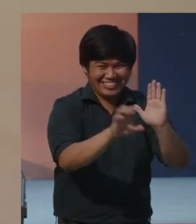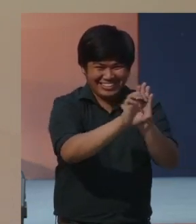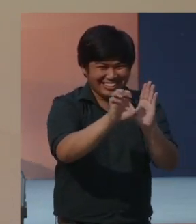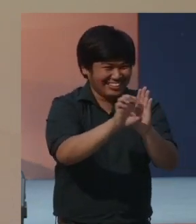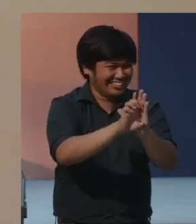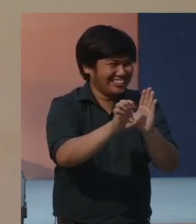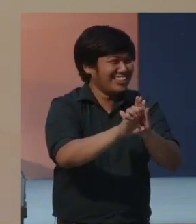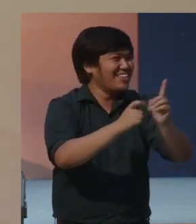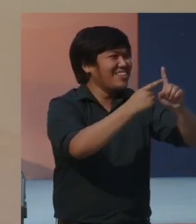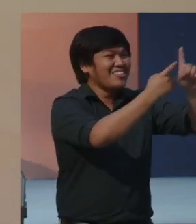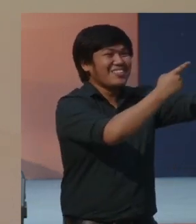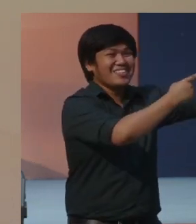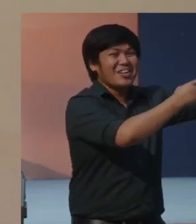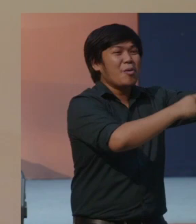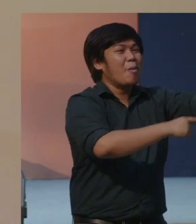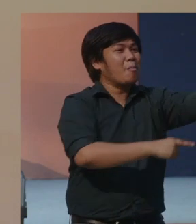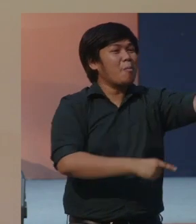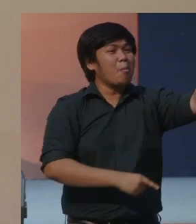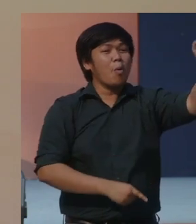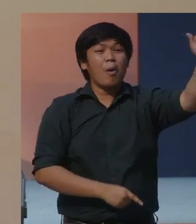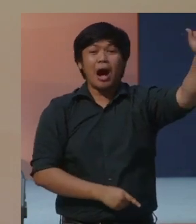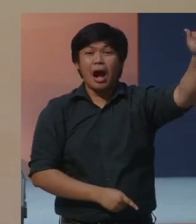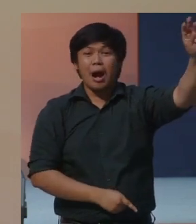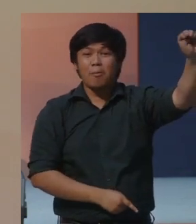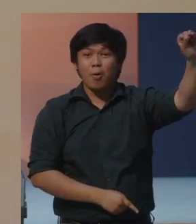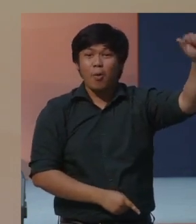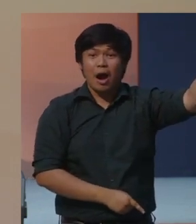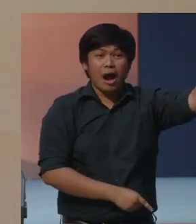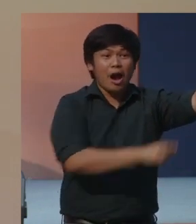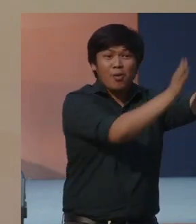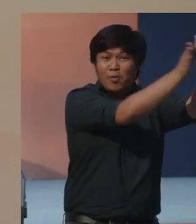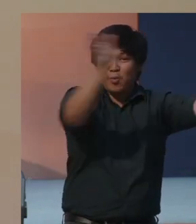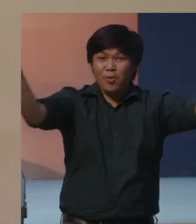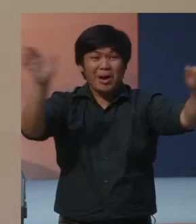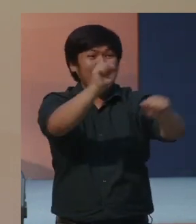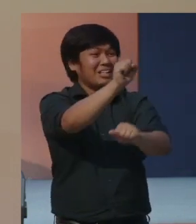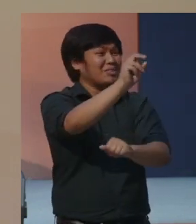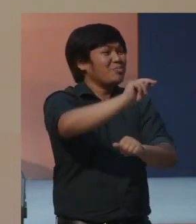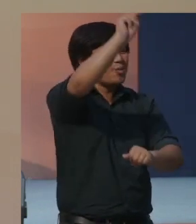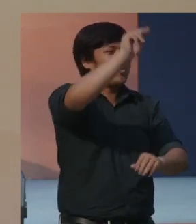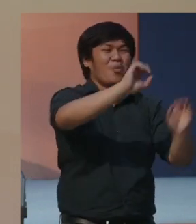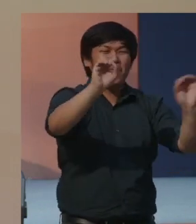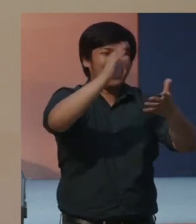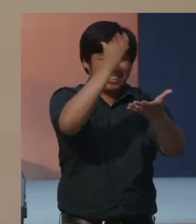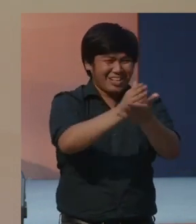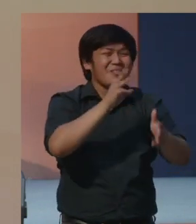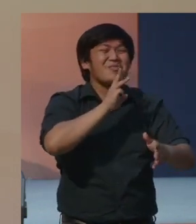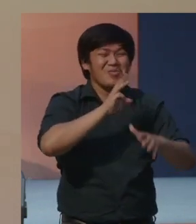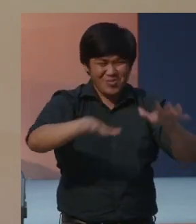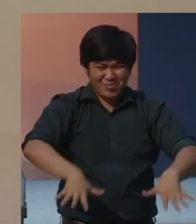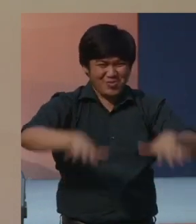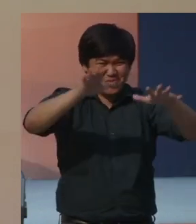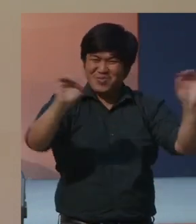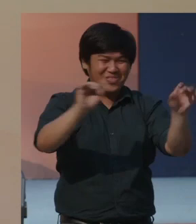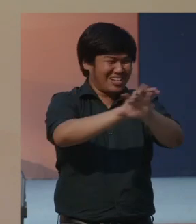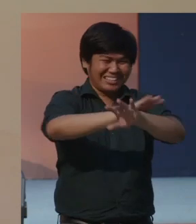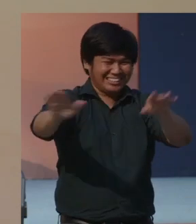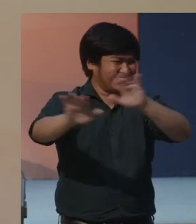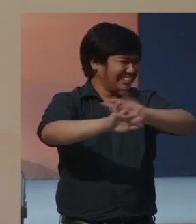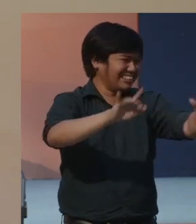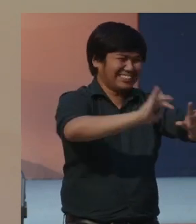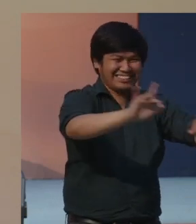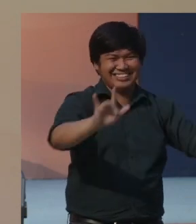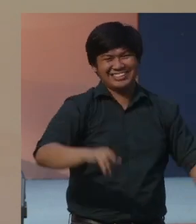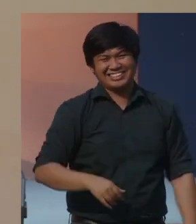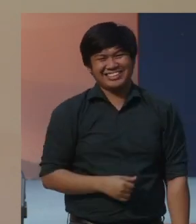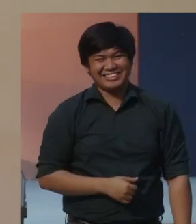tig-100 silang tumawid. Hindi kasya ang isang araw. No? So kaya malayo pa lang